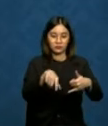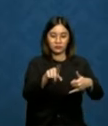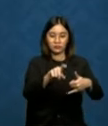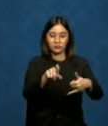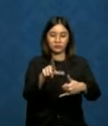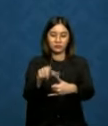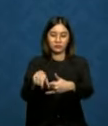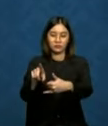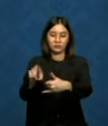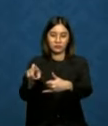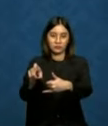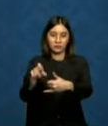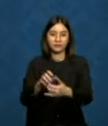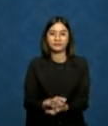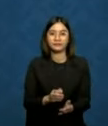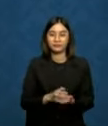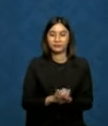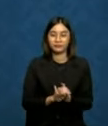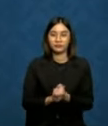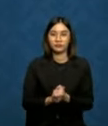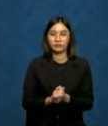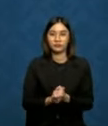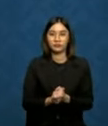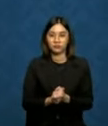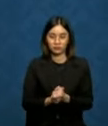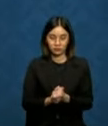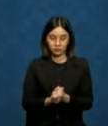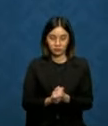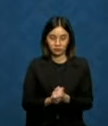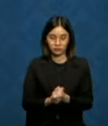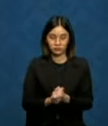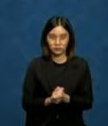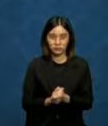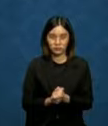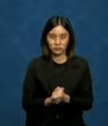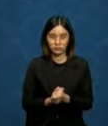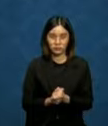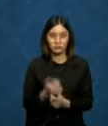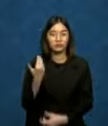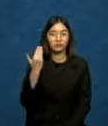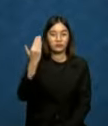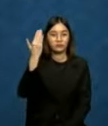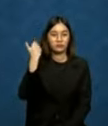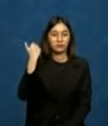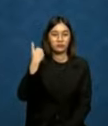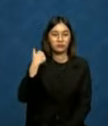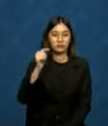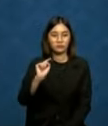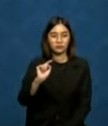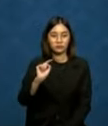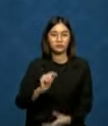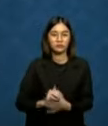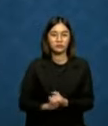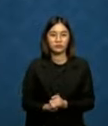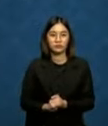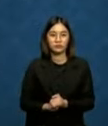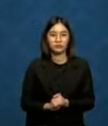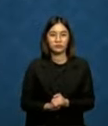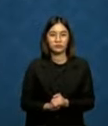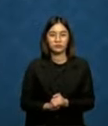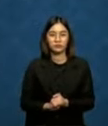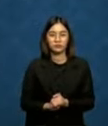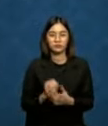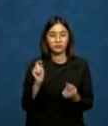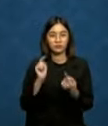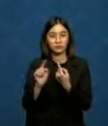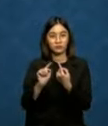บาทต่อ 1สาขาอันนี้นะคะเ่อมันก็เคยมีนะคะในกรณีกณีที่ว่าทำเ่อ